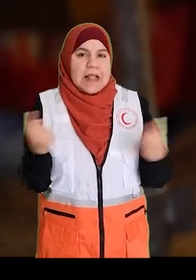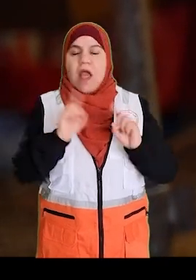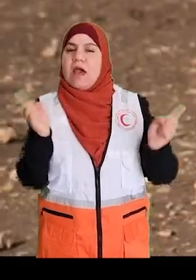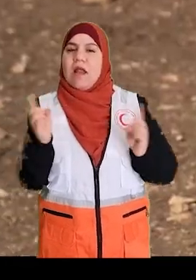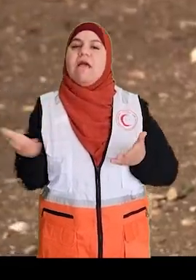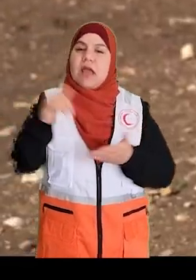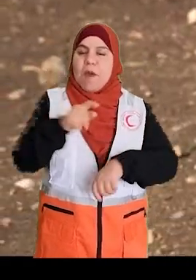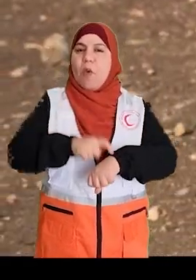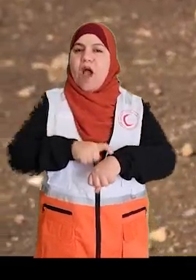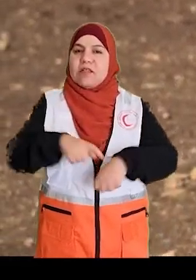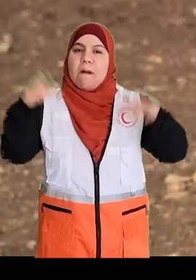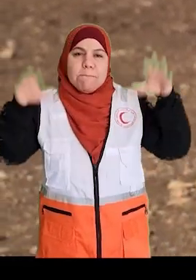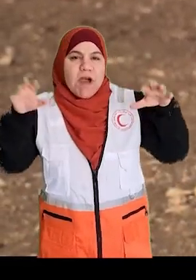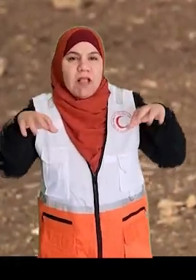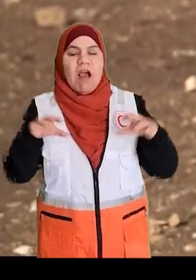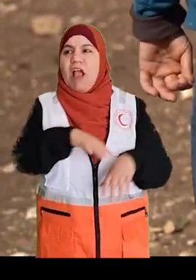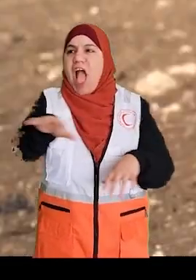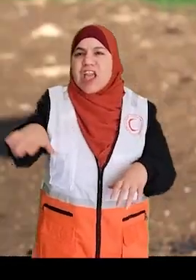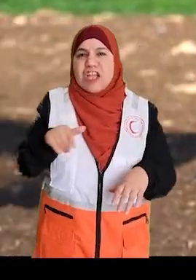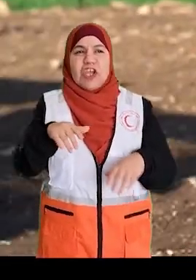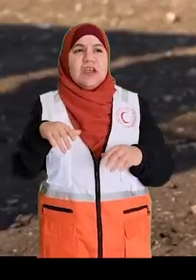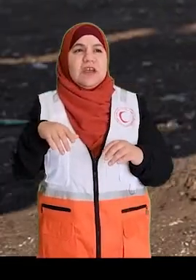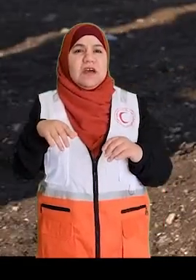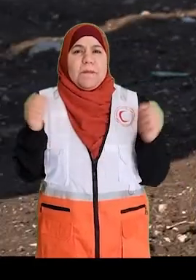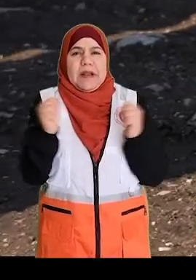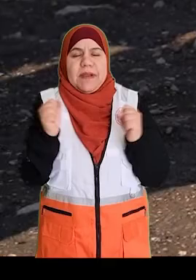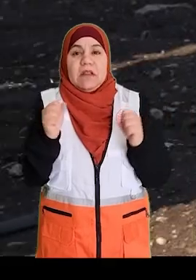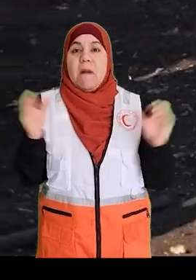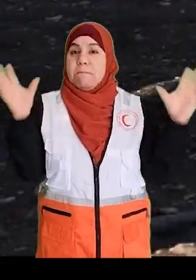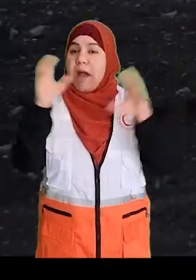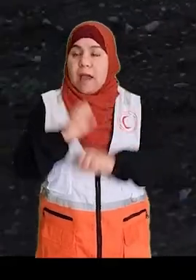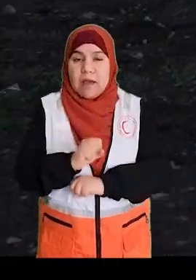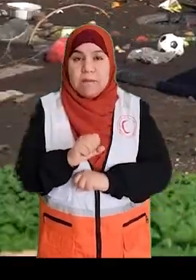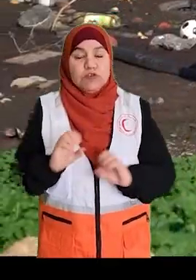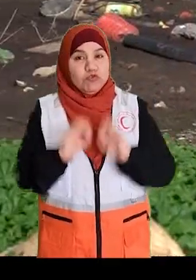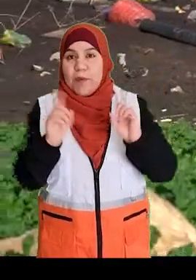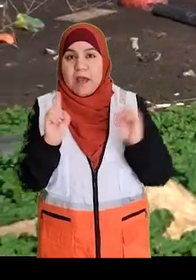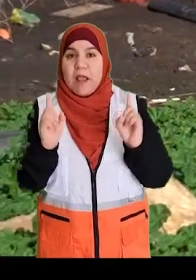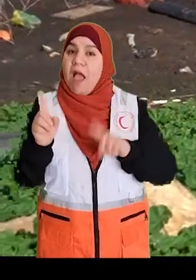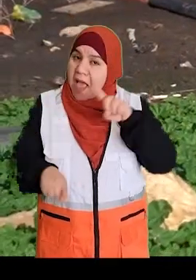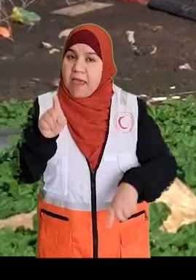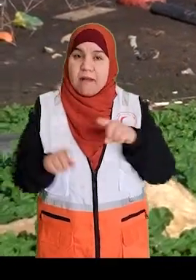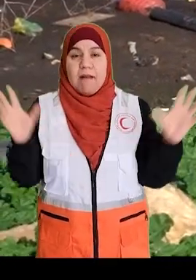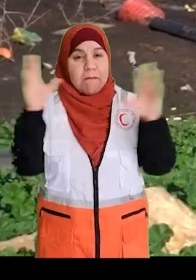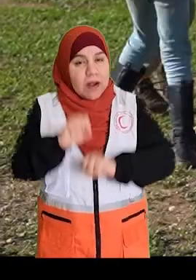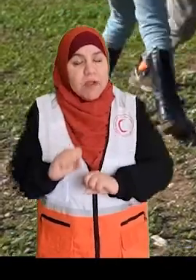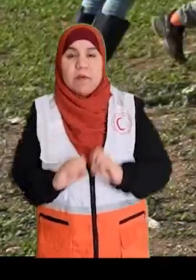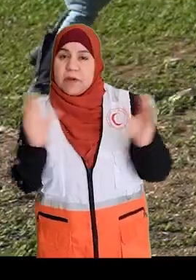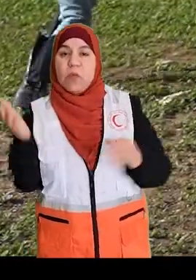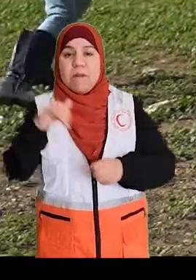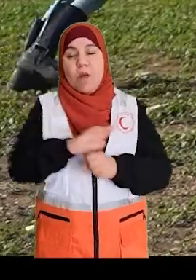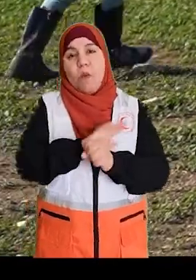العادية، لا بيجوا علينا وقت ما مثلا في الشتاء في المنخفضات المغرب، مش الصبح المغرب أخرى بيجوا علينا، وفي